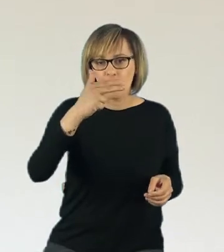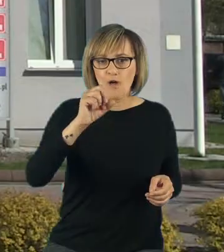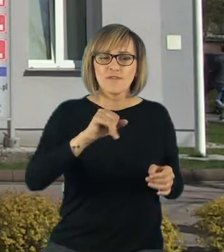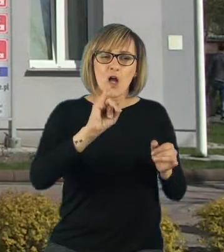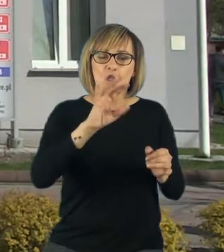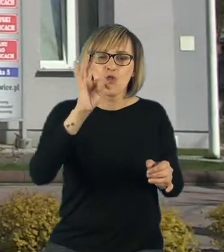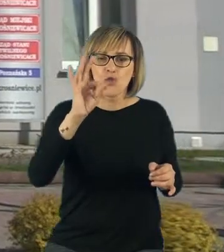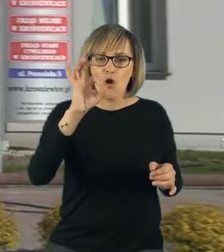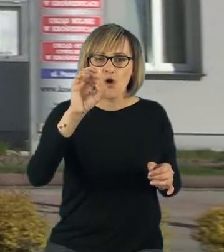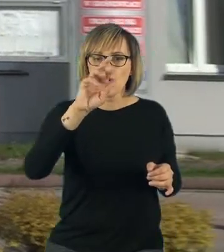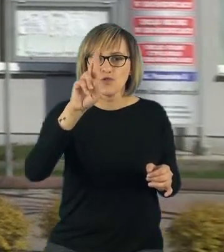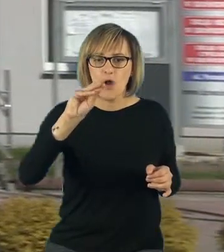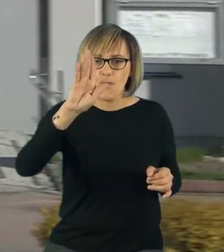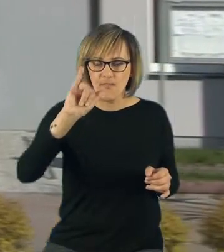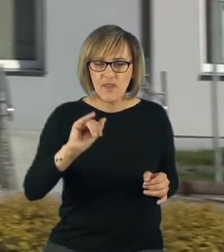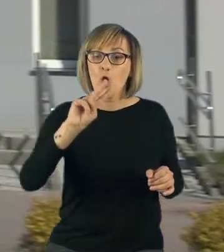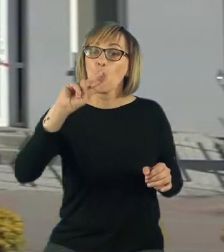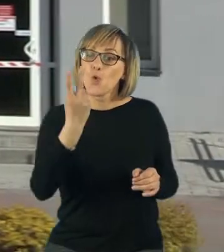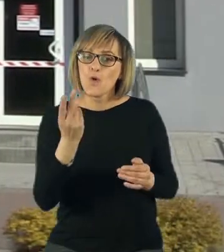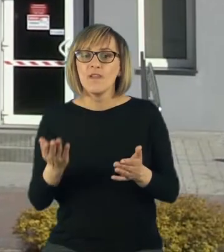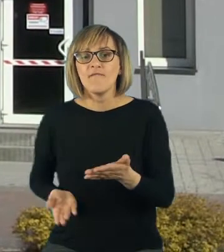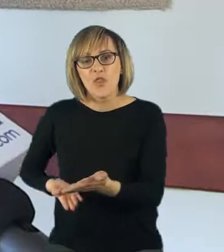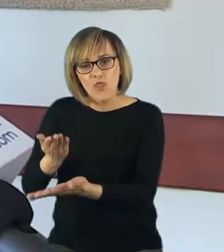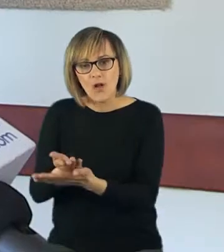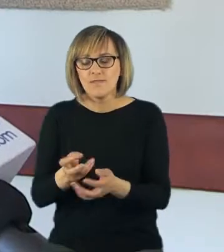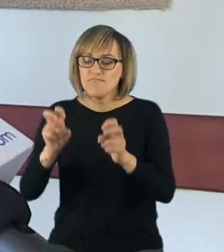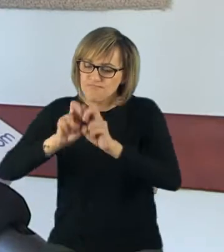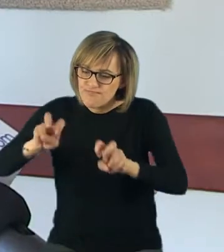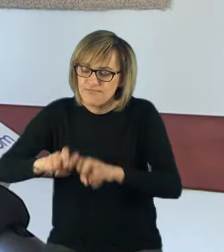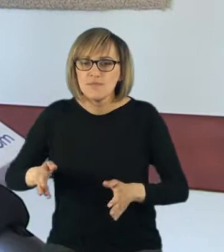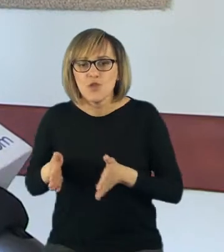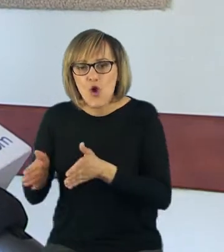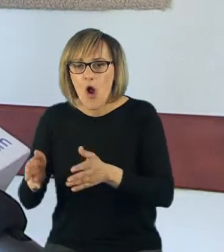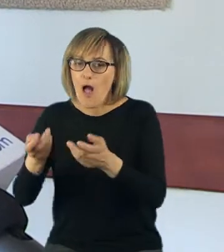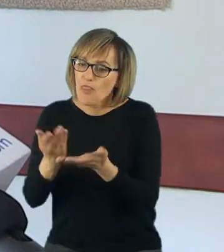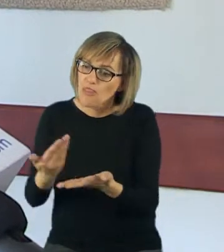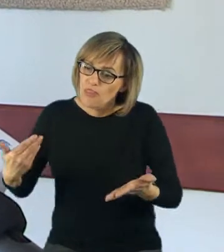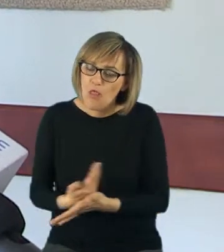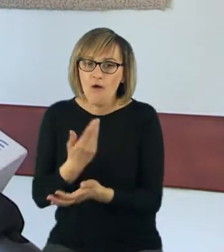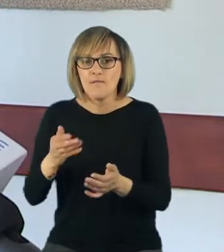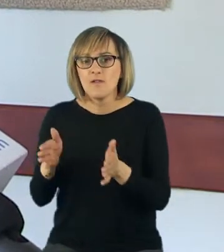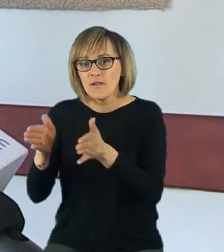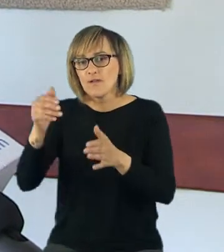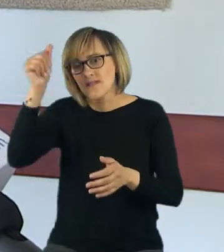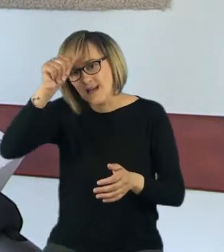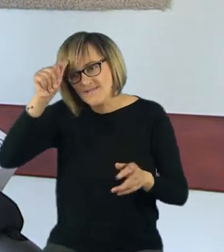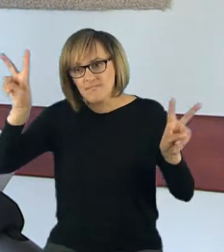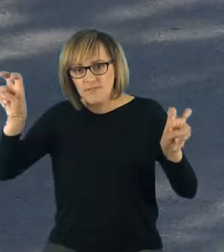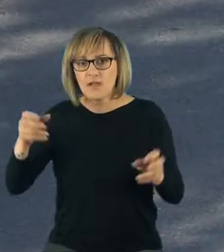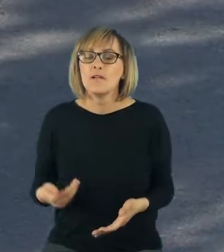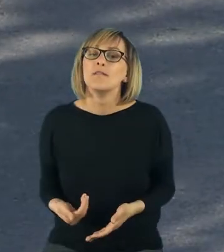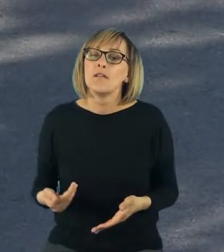Wolanowska-Godzięby i drugi wniosek na przebudowę ulicy Lipowej w ramach zadania pod nazwą Przebudowa ulicy wraz